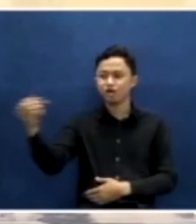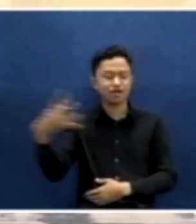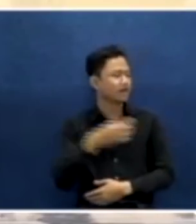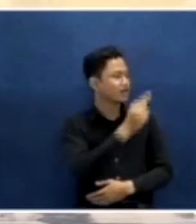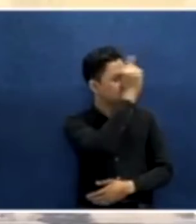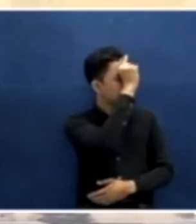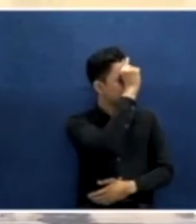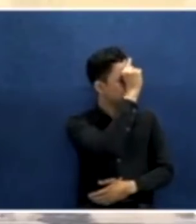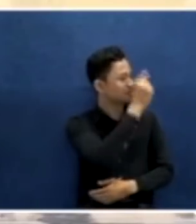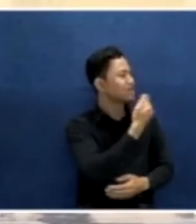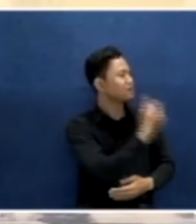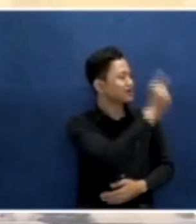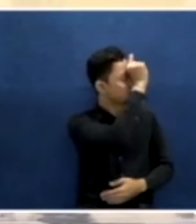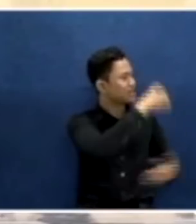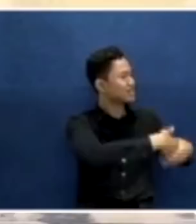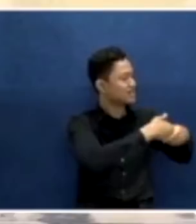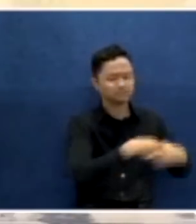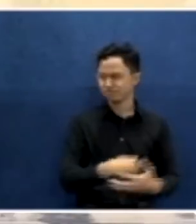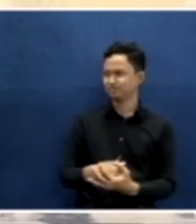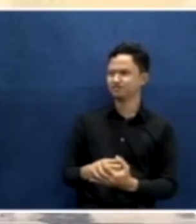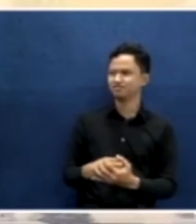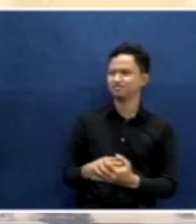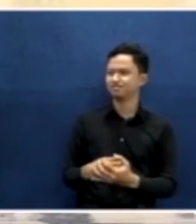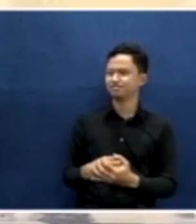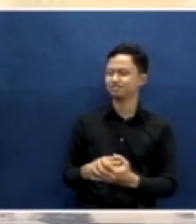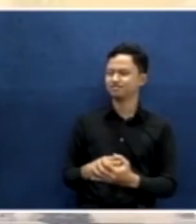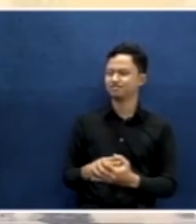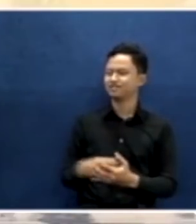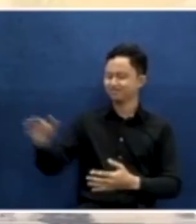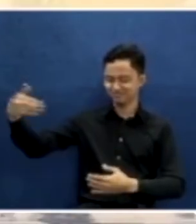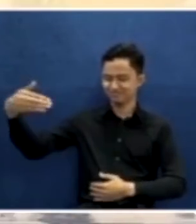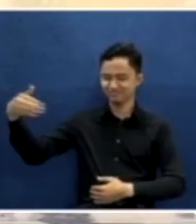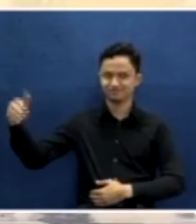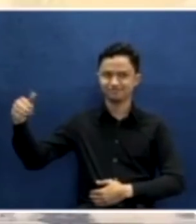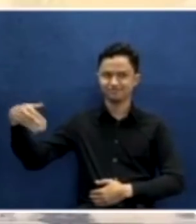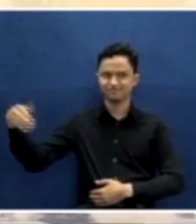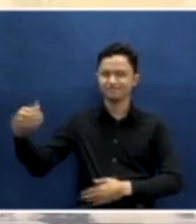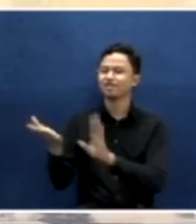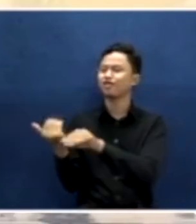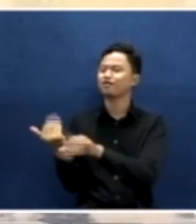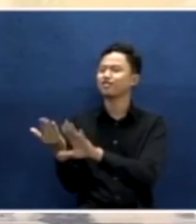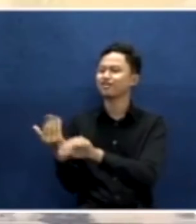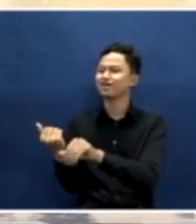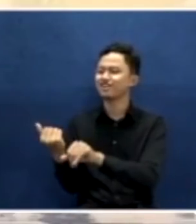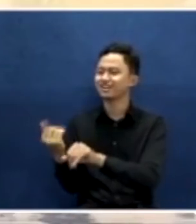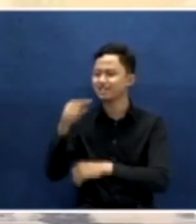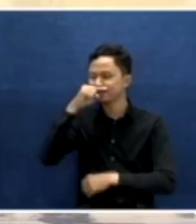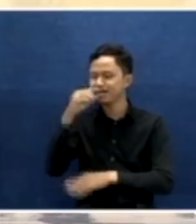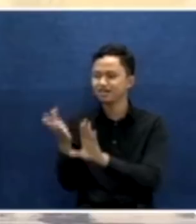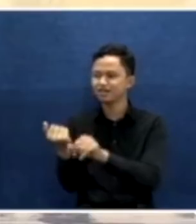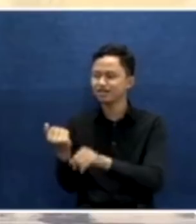kasih ya ustadz Salim Saya bilang sini pak sini pak ulangi lagi Pak